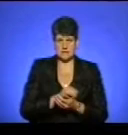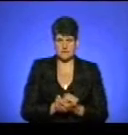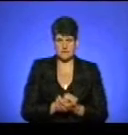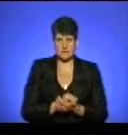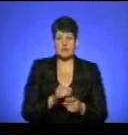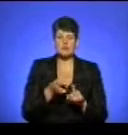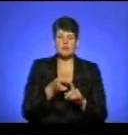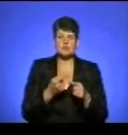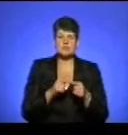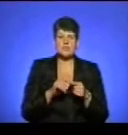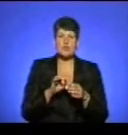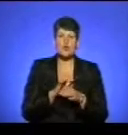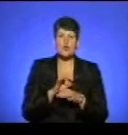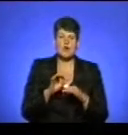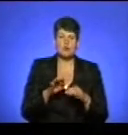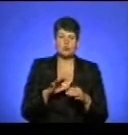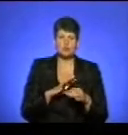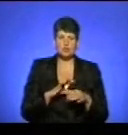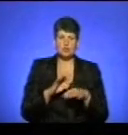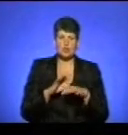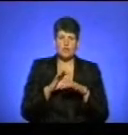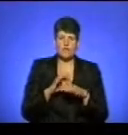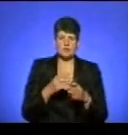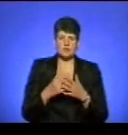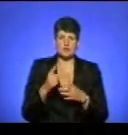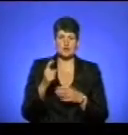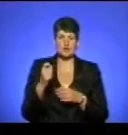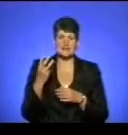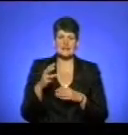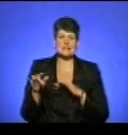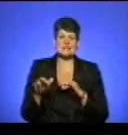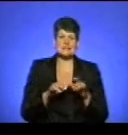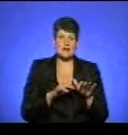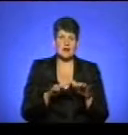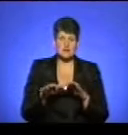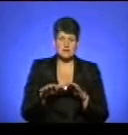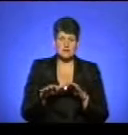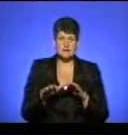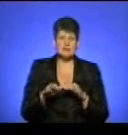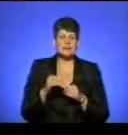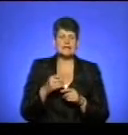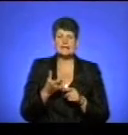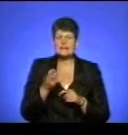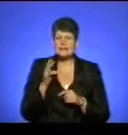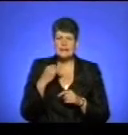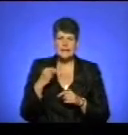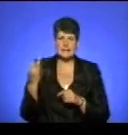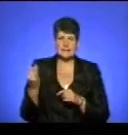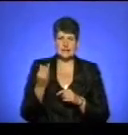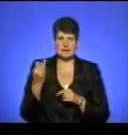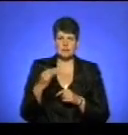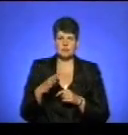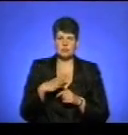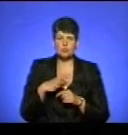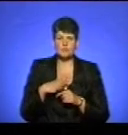рамках проекту було проведено понад 130 заходів. Ну, найцікавішими, наймасштабнішими це,